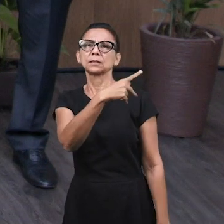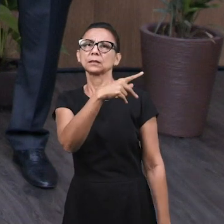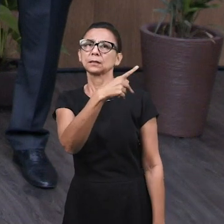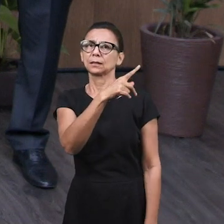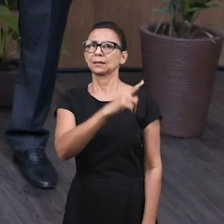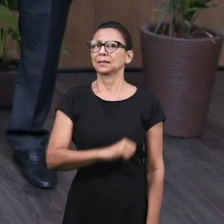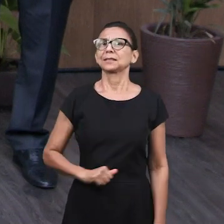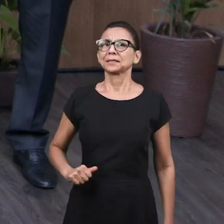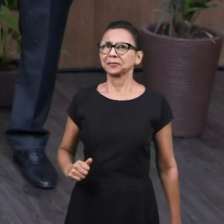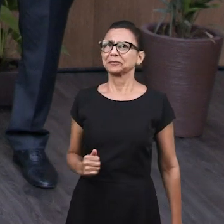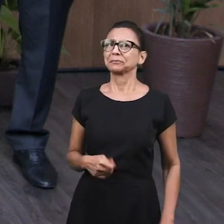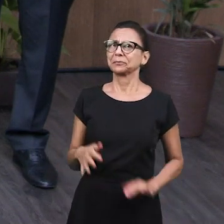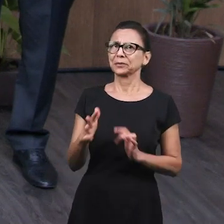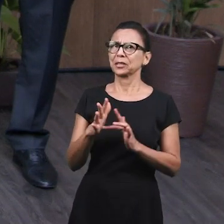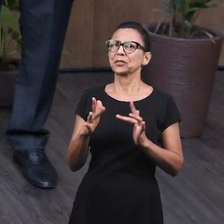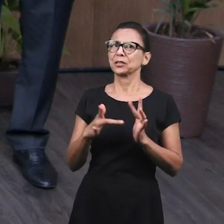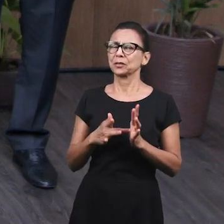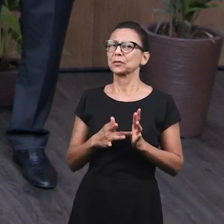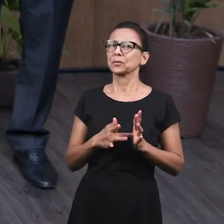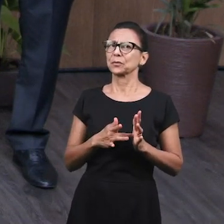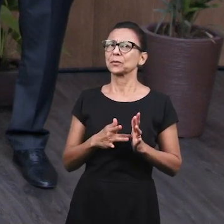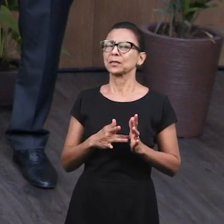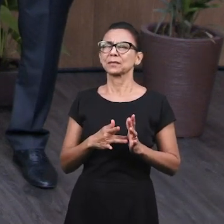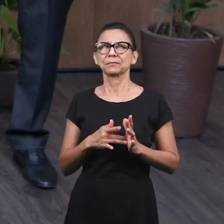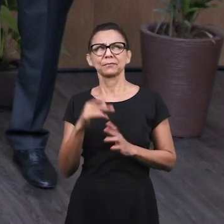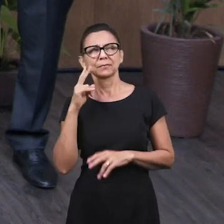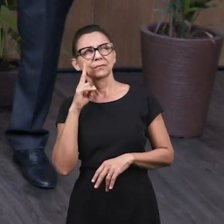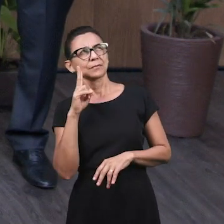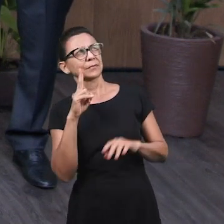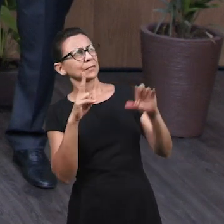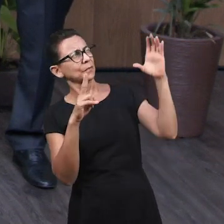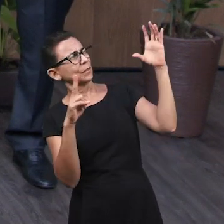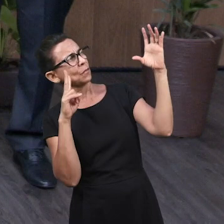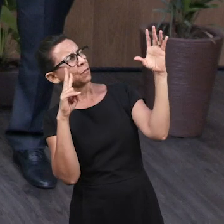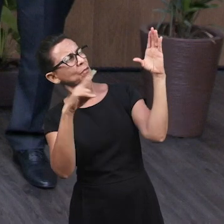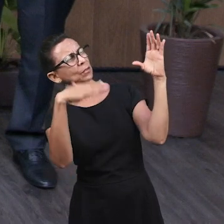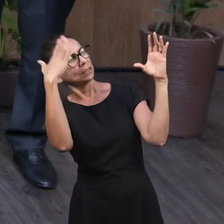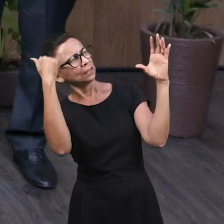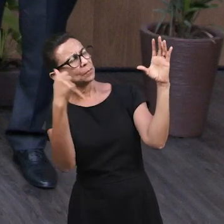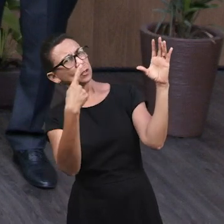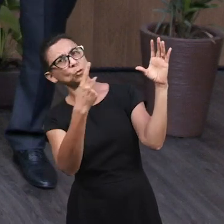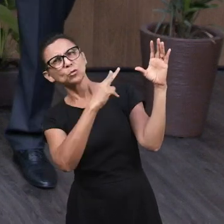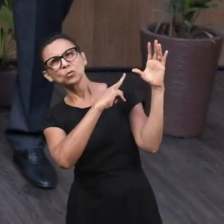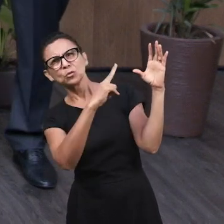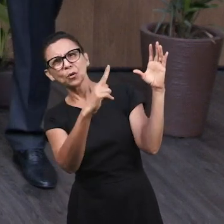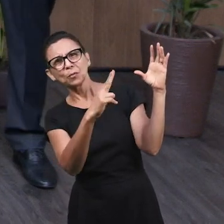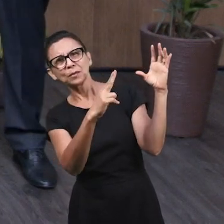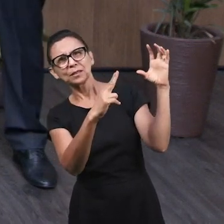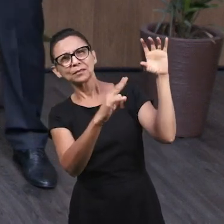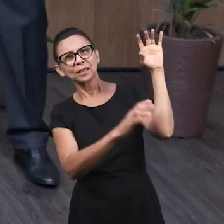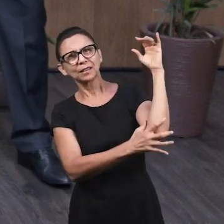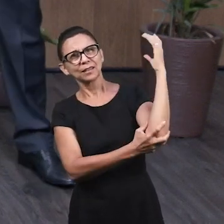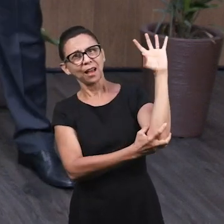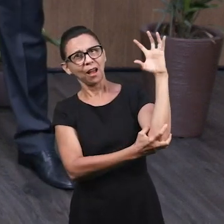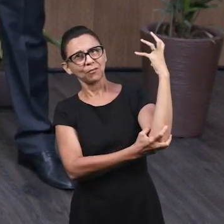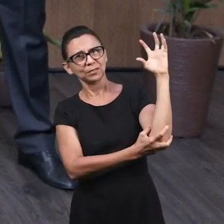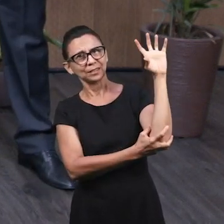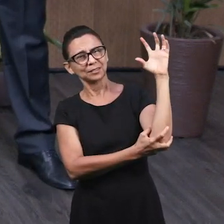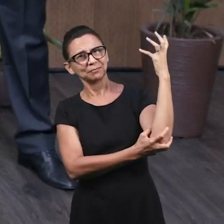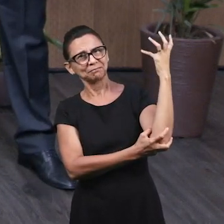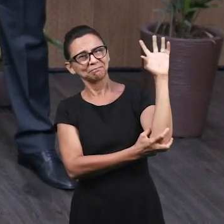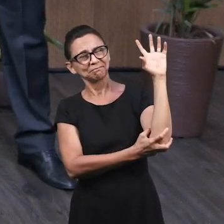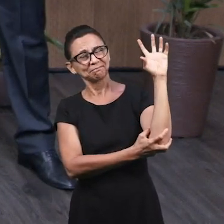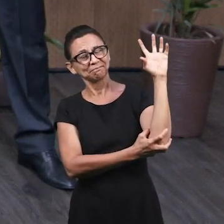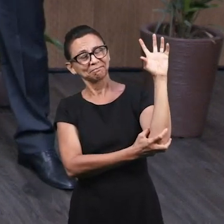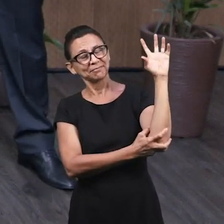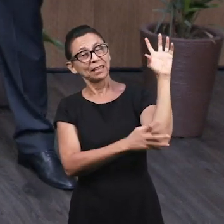savait déjà que Zachée était là, il l'appelait par son nom. Et ensuite, l'élection e em seguida, vient